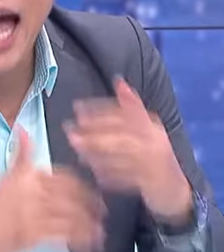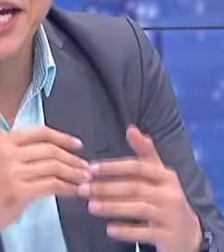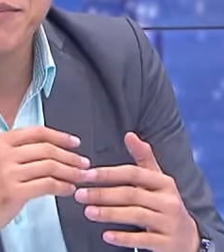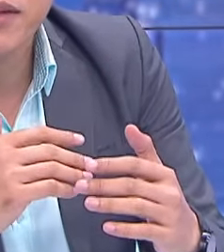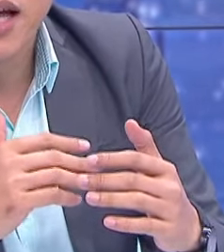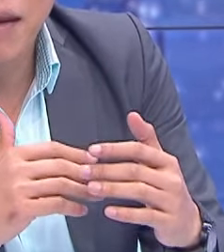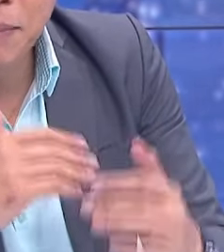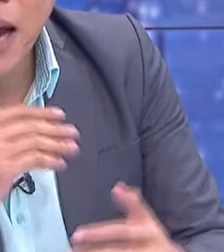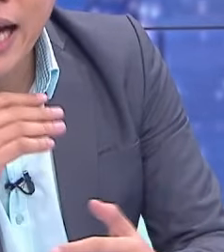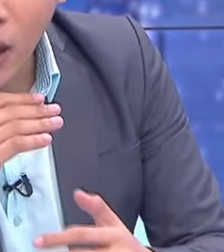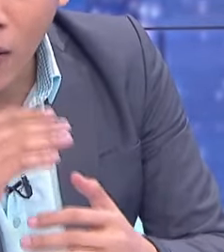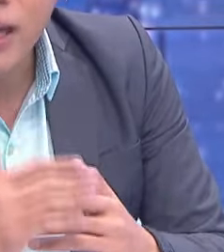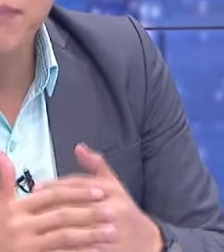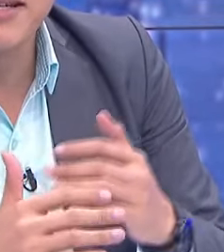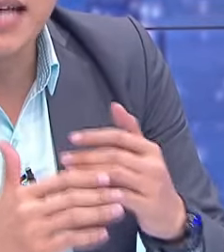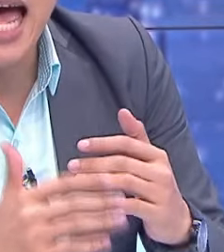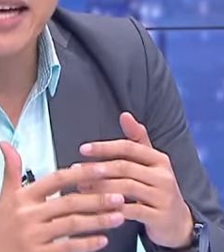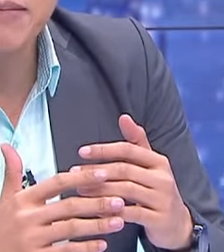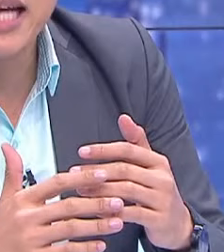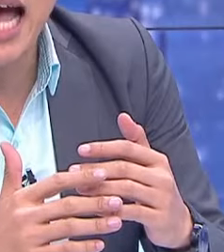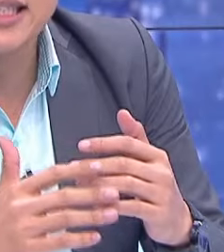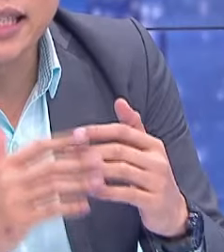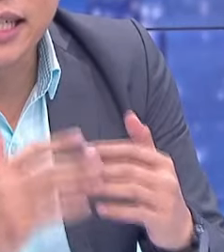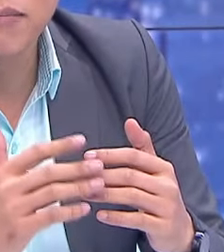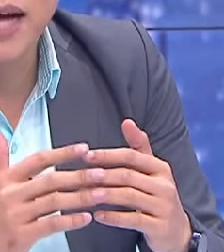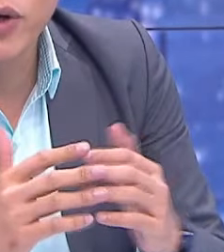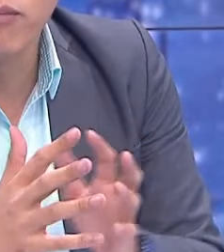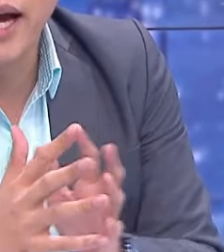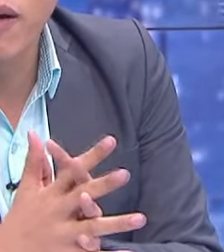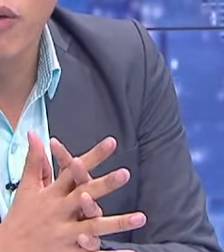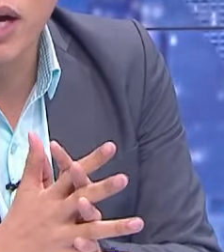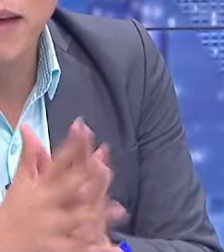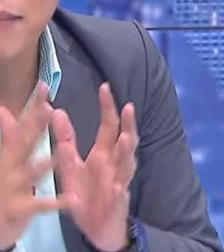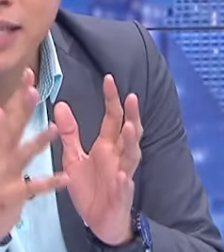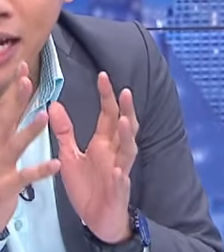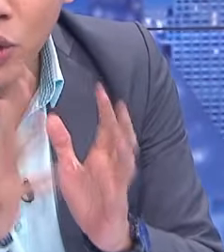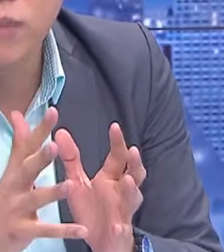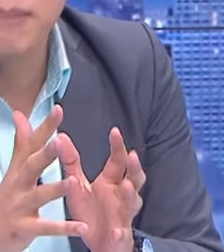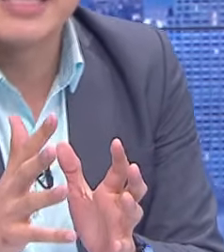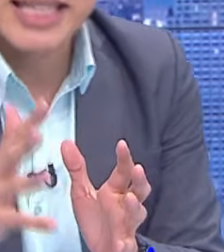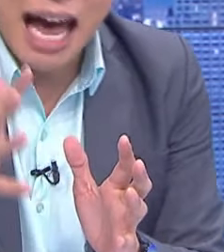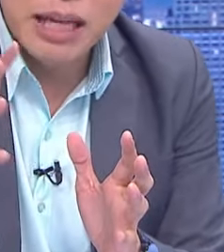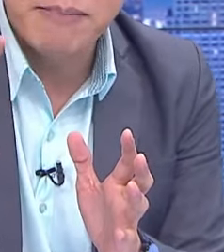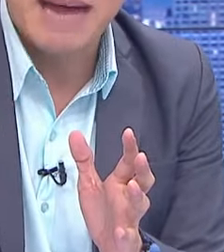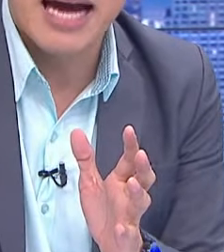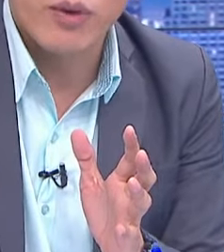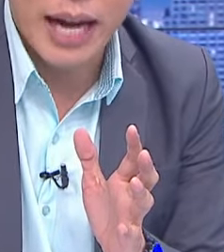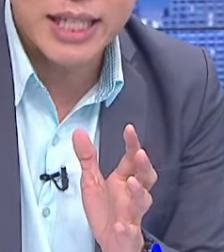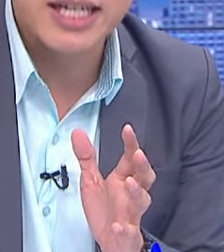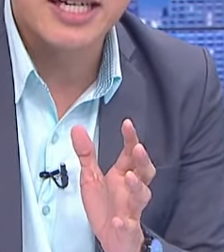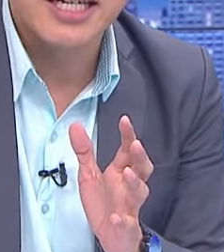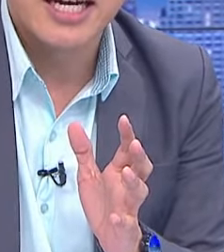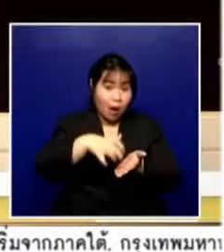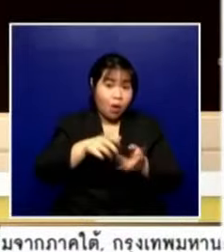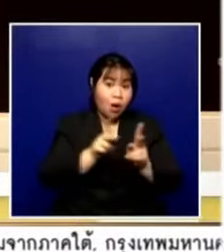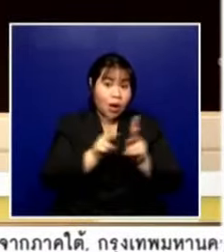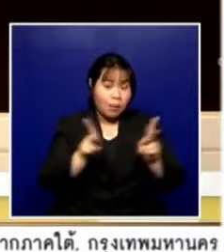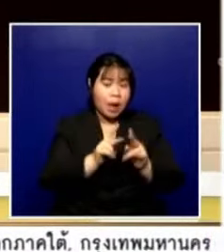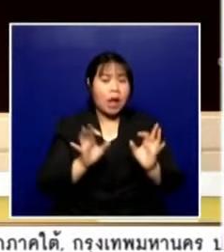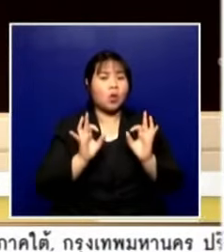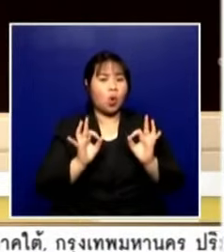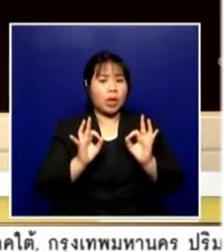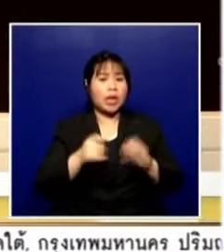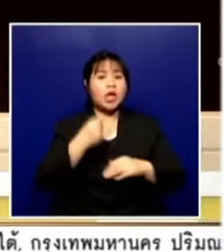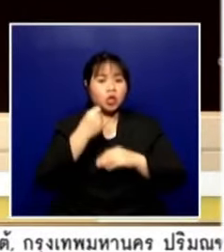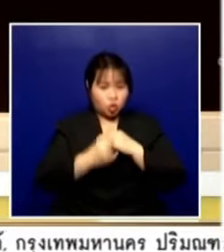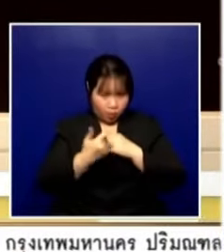การอภิปรายต่อครับในร่างที่มีการเสนอเข้ามาโดยกลุ่มไอลอว์หรือว่าภาคประชาชนประมาณสัก 98,000 กว่ารายชื่อตั้งแต่เมื่อวาน